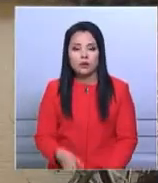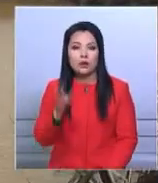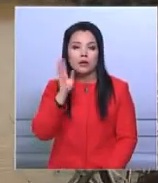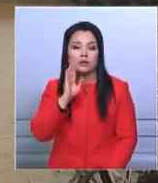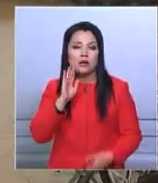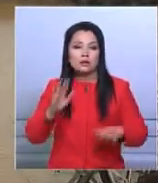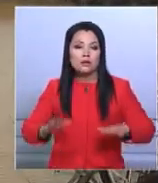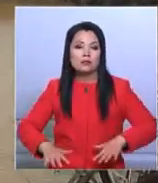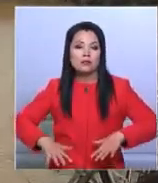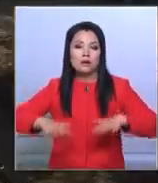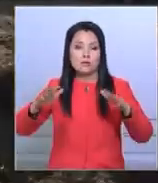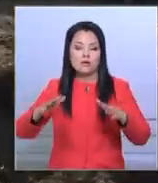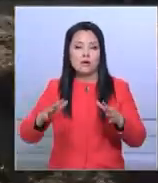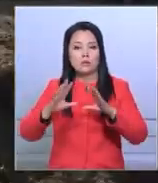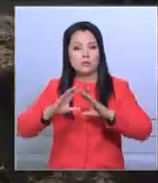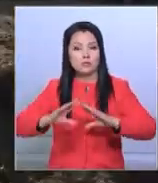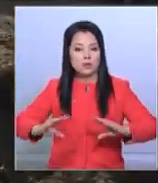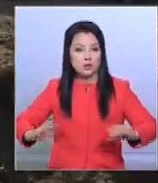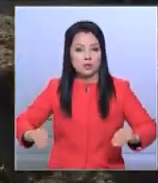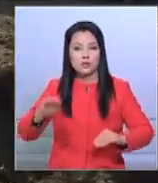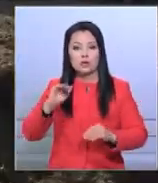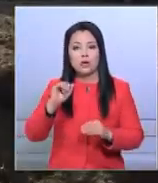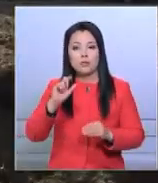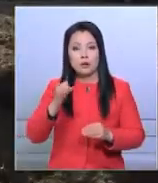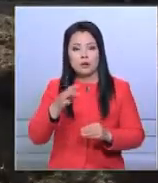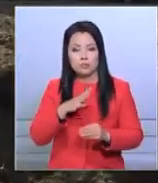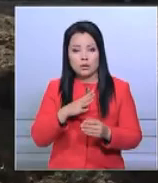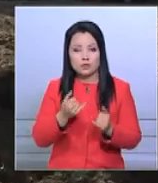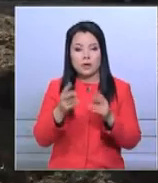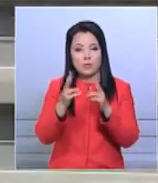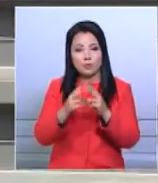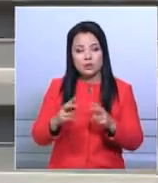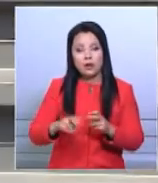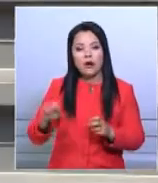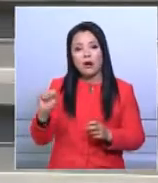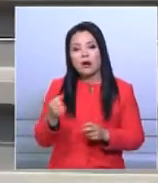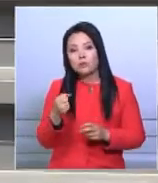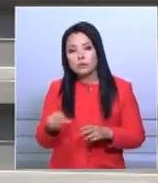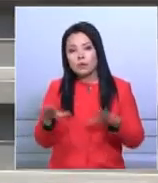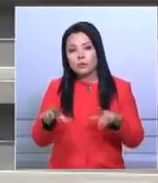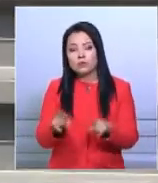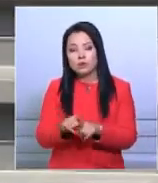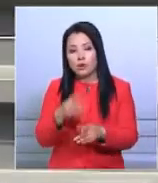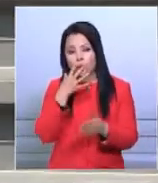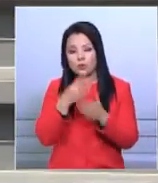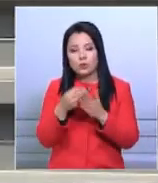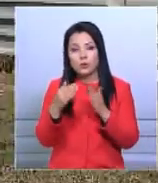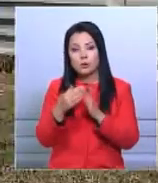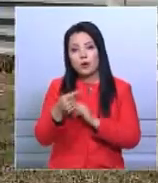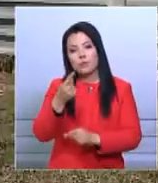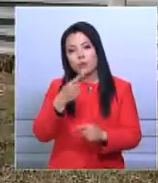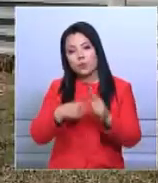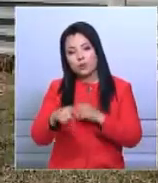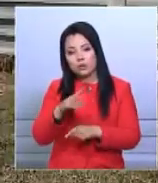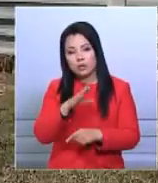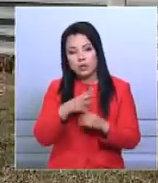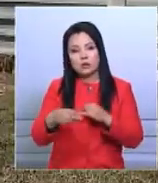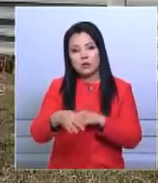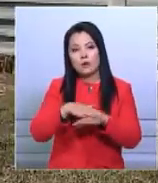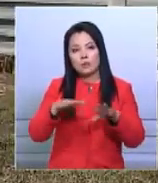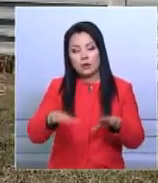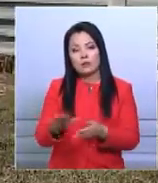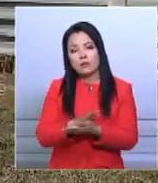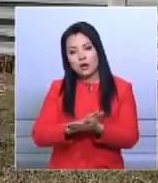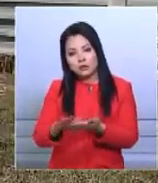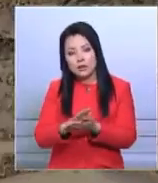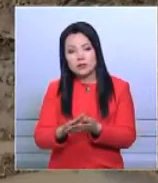өзен сабасына түсіп, қауіптің беті қайтқан соң жабайды жағалай тұрғын істепкен атбасарлықтар қазір жаппай өз баспаналарына оралды. Үйлерінің маңайын тазалап,